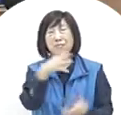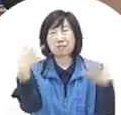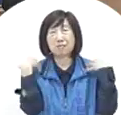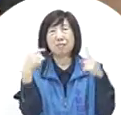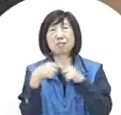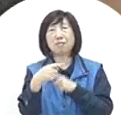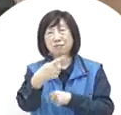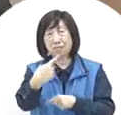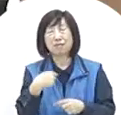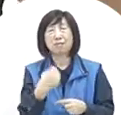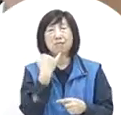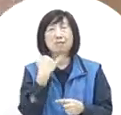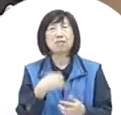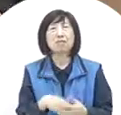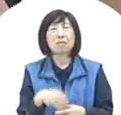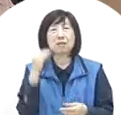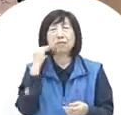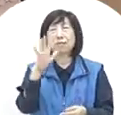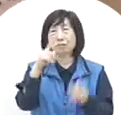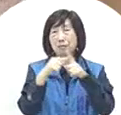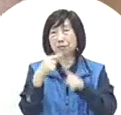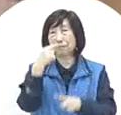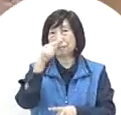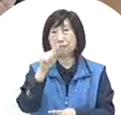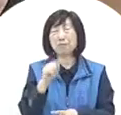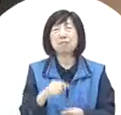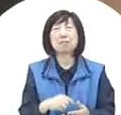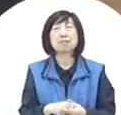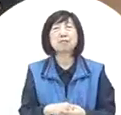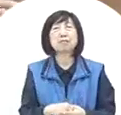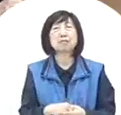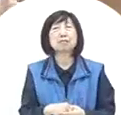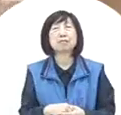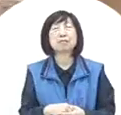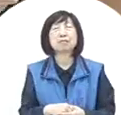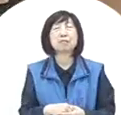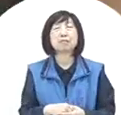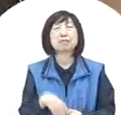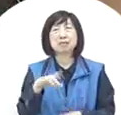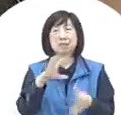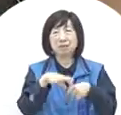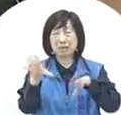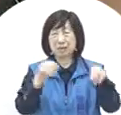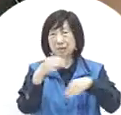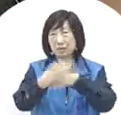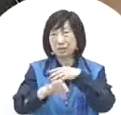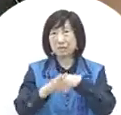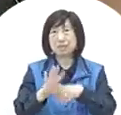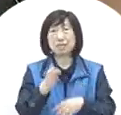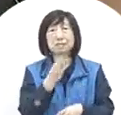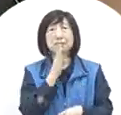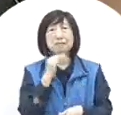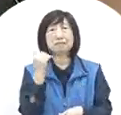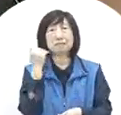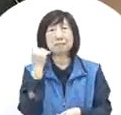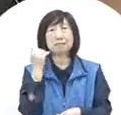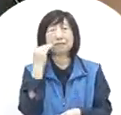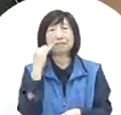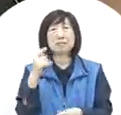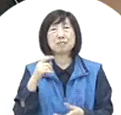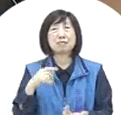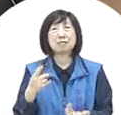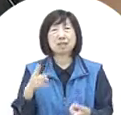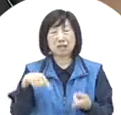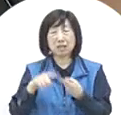题。如果有报案，一定我们在这里有记录嘛。 对，你们有资料，如果你们认为你们的资料不够，你们照提供。但是，请问你我有的，你们警方全部